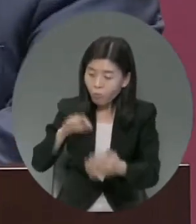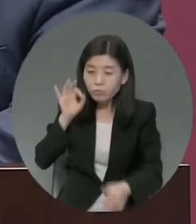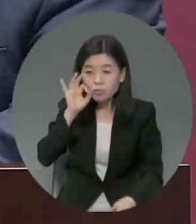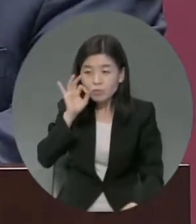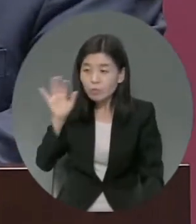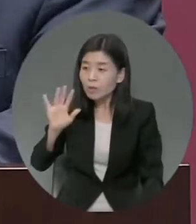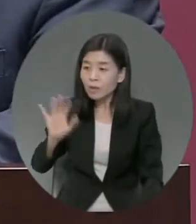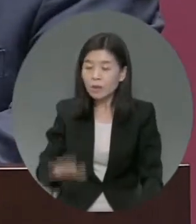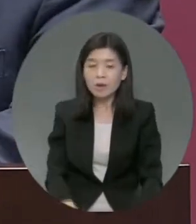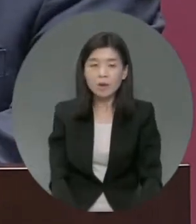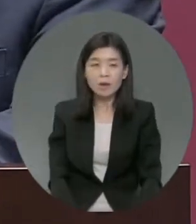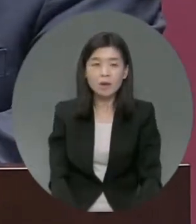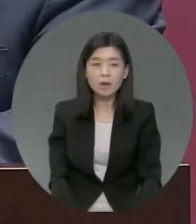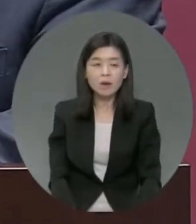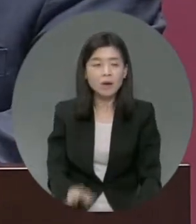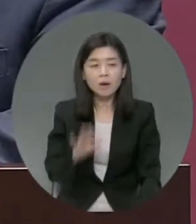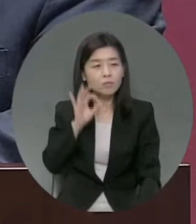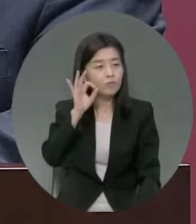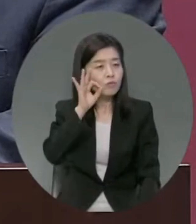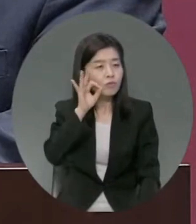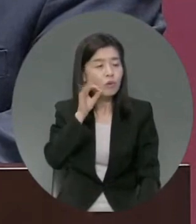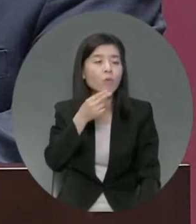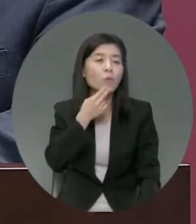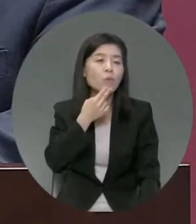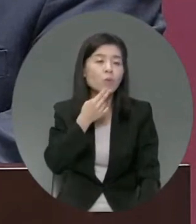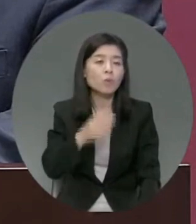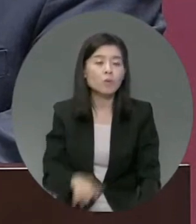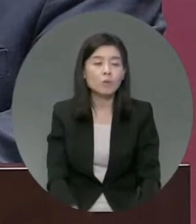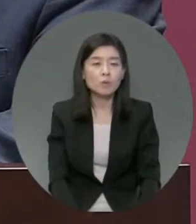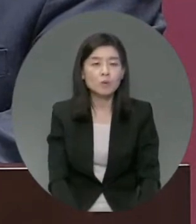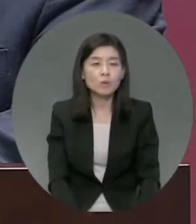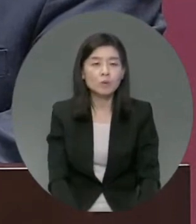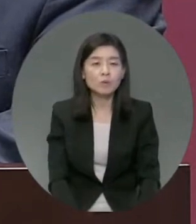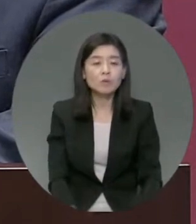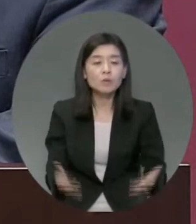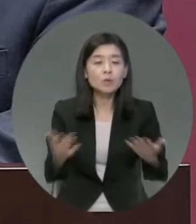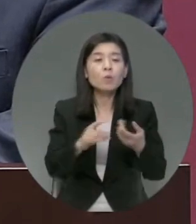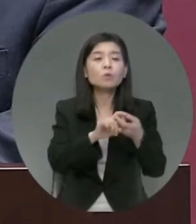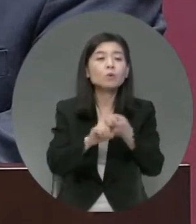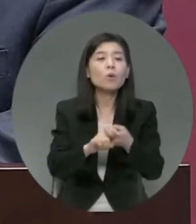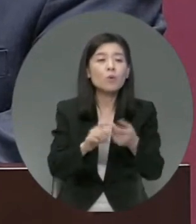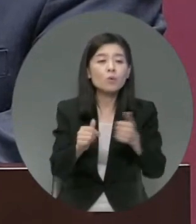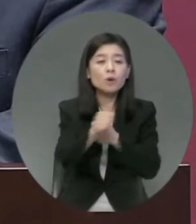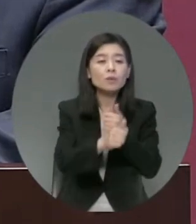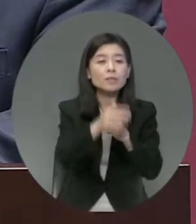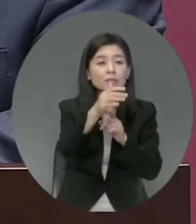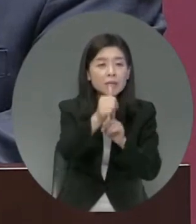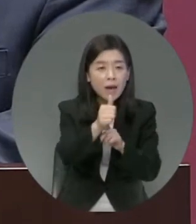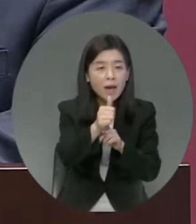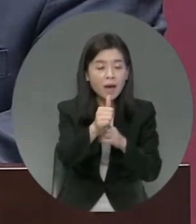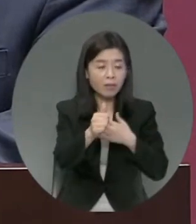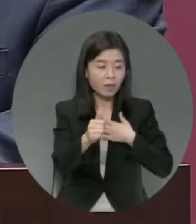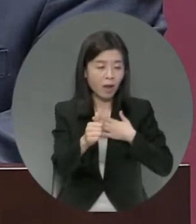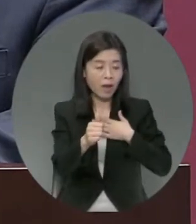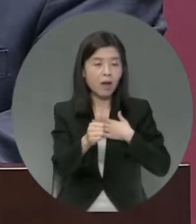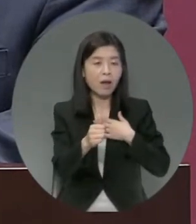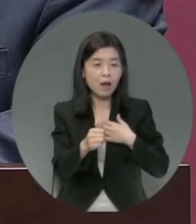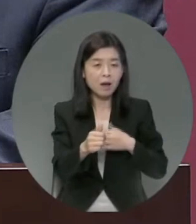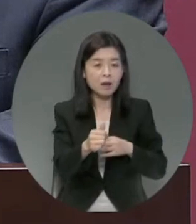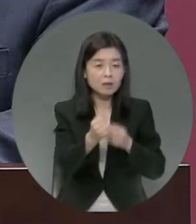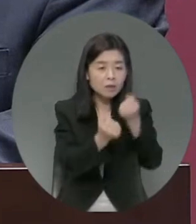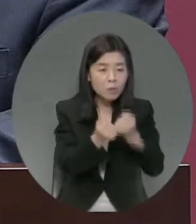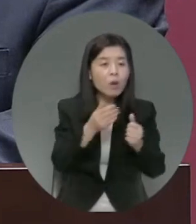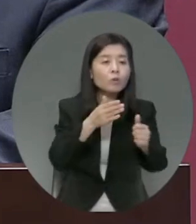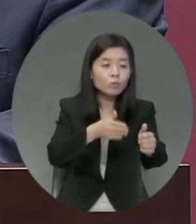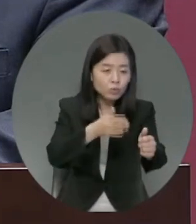지금 조금 아까도 말씀을 드렸습니다만은 그 노조 저기 위원장하고 저한테 얘기를 해라 내가 설명을 해주겠다 그랬더니